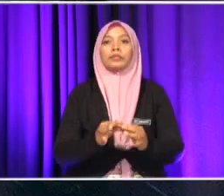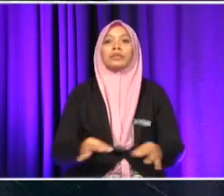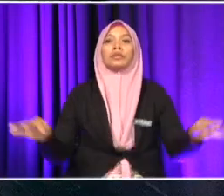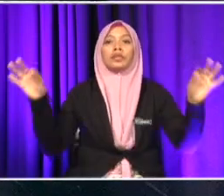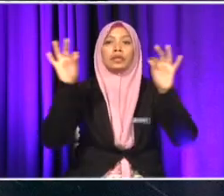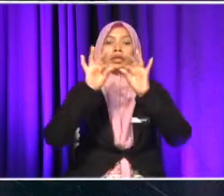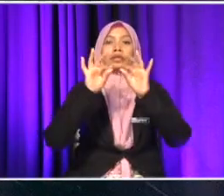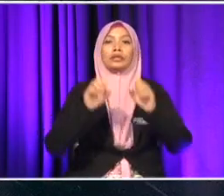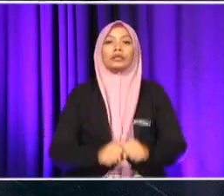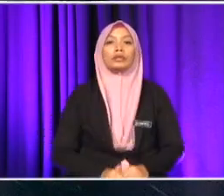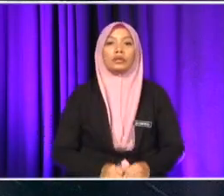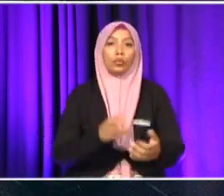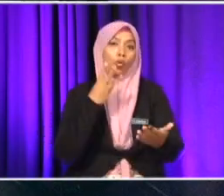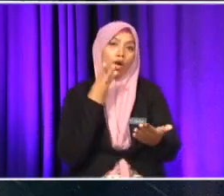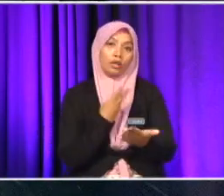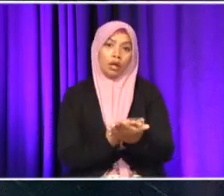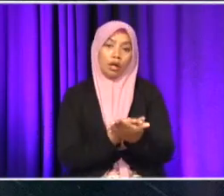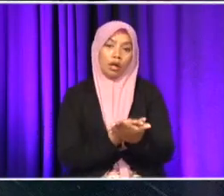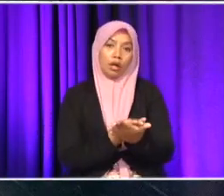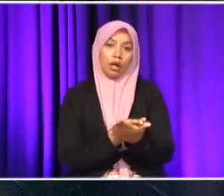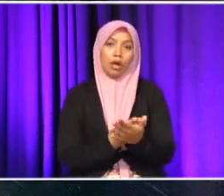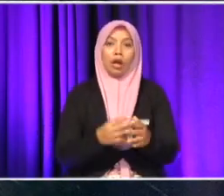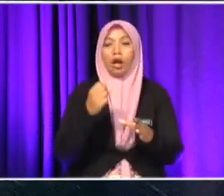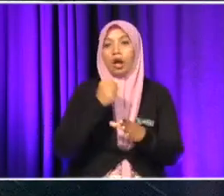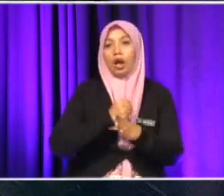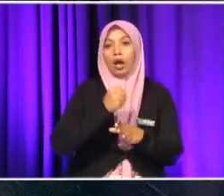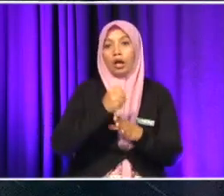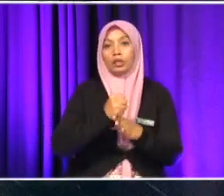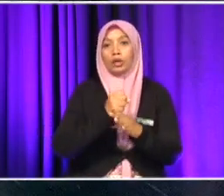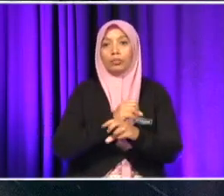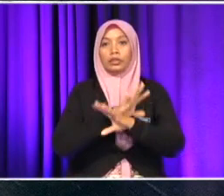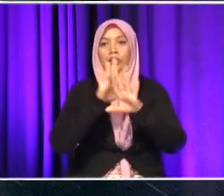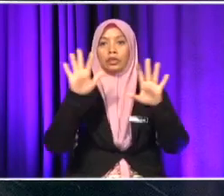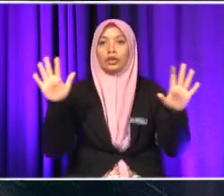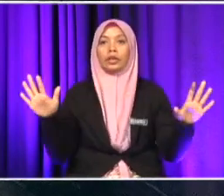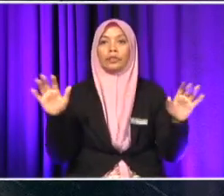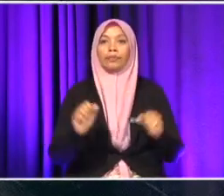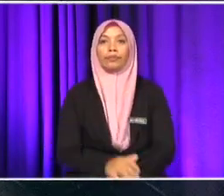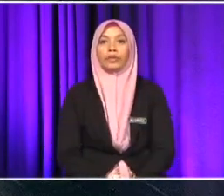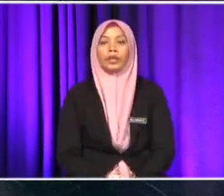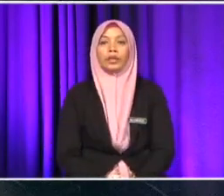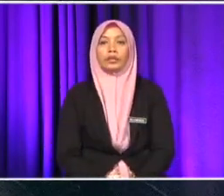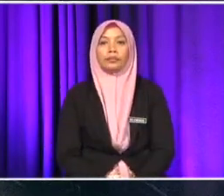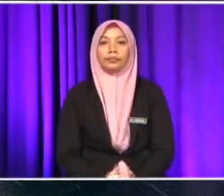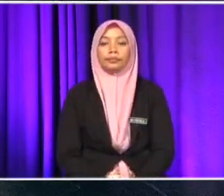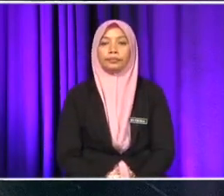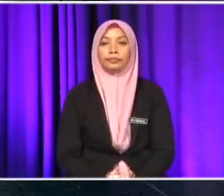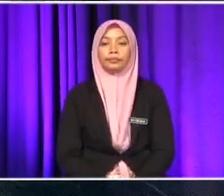dan juga 3 contoh paham mayat ataupun penerangan jalak penjelasannya kepentingan pengeluaran